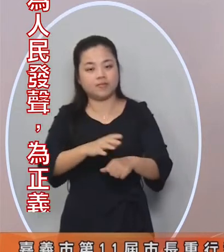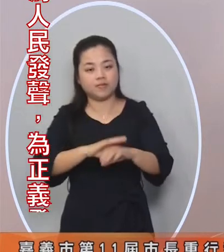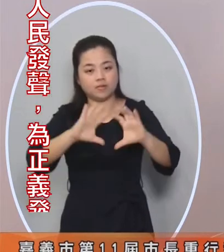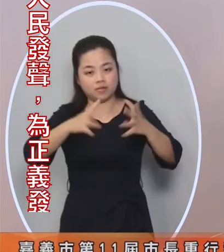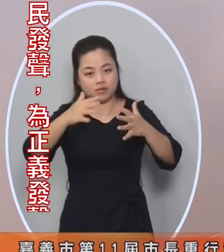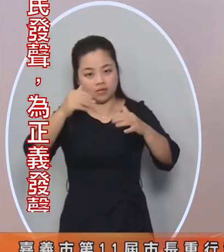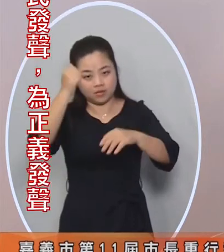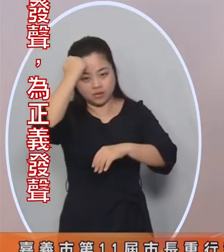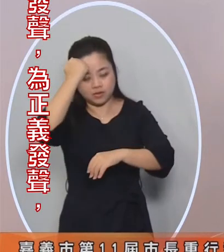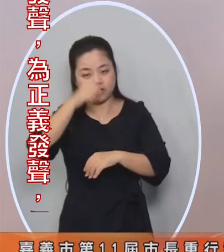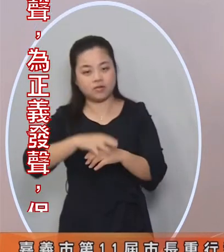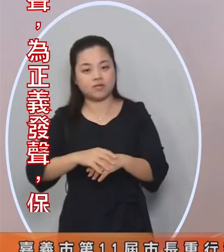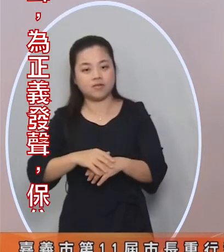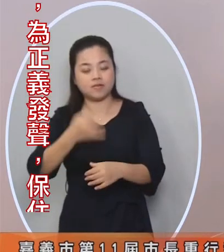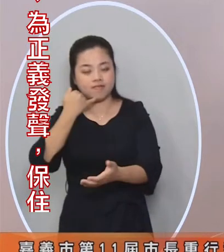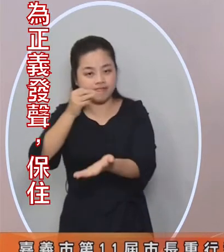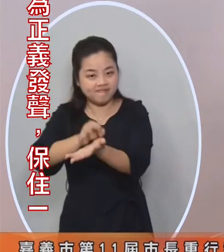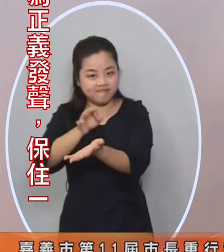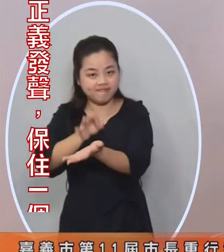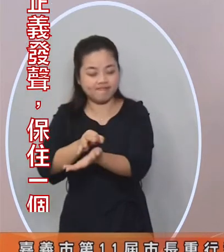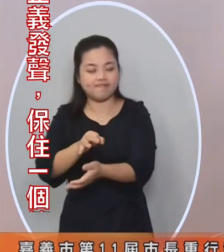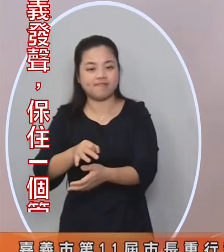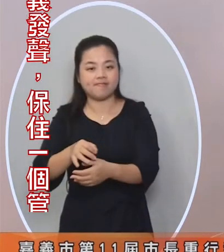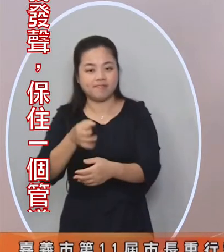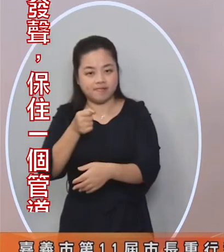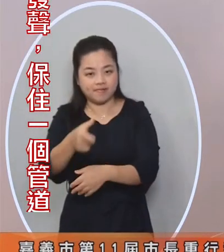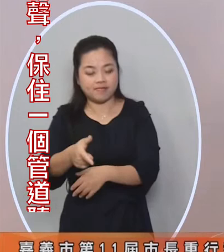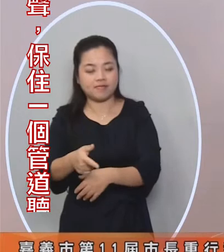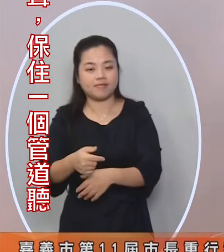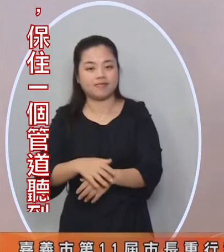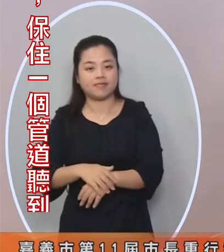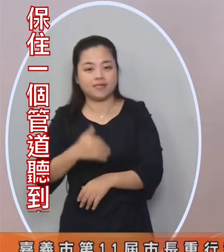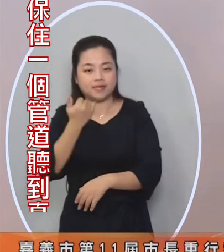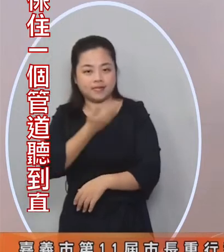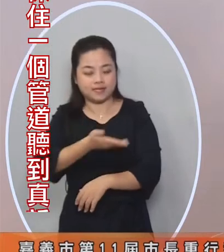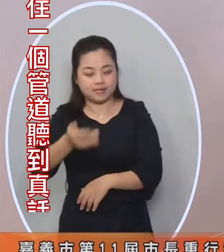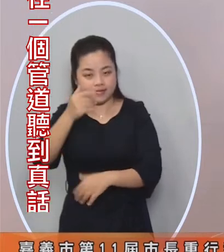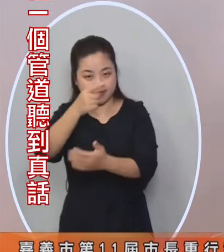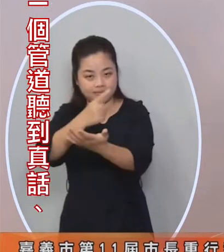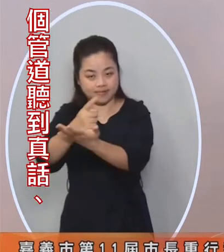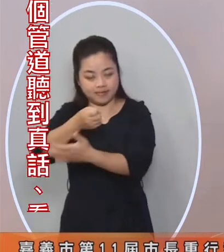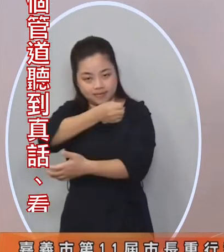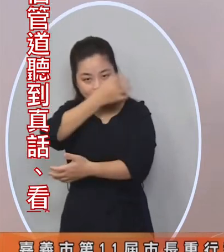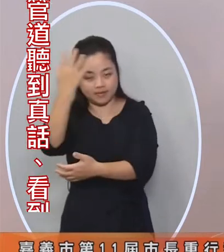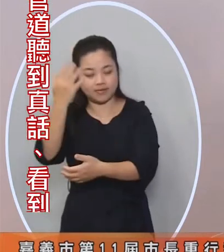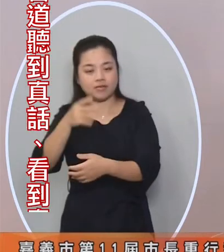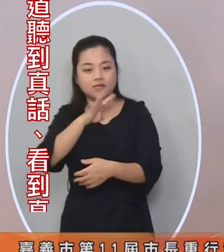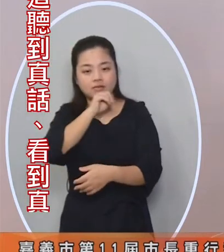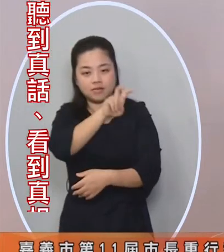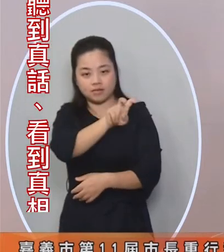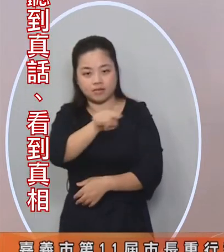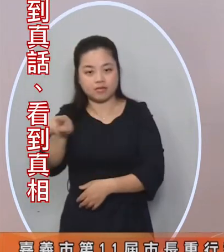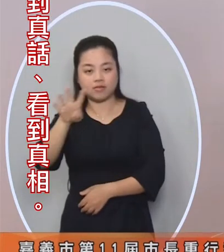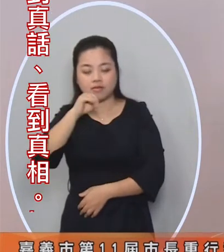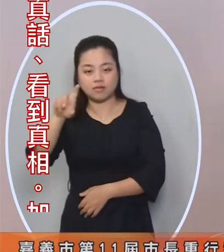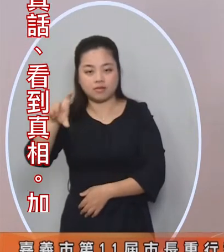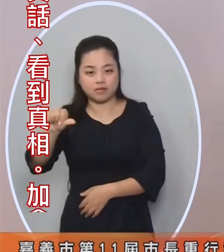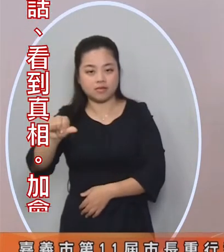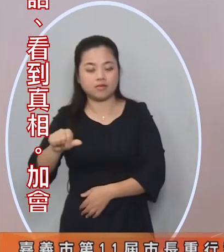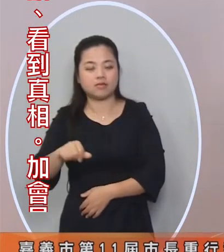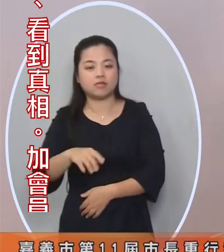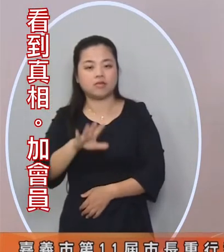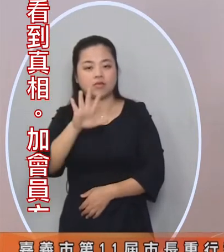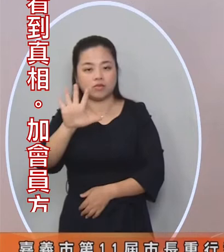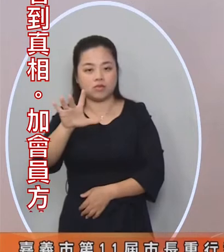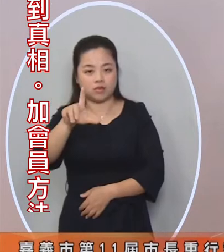价购房自产，让嘉义子弟能安居就业。嘉义市20岁到65岁市